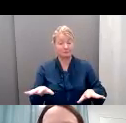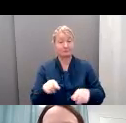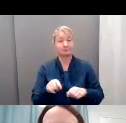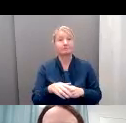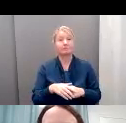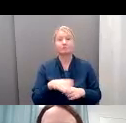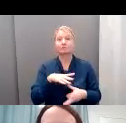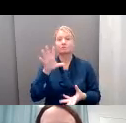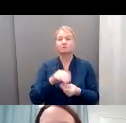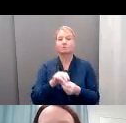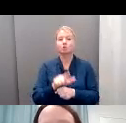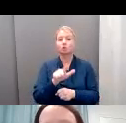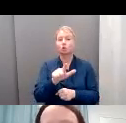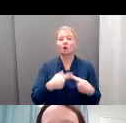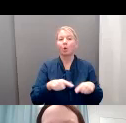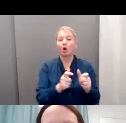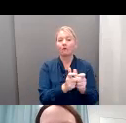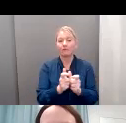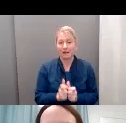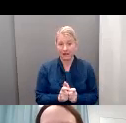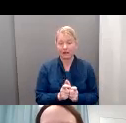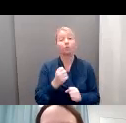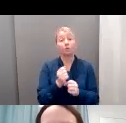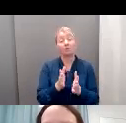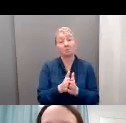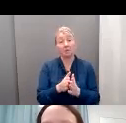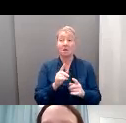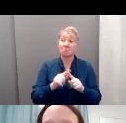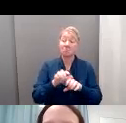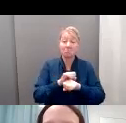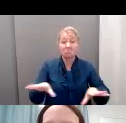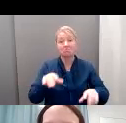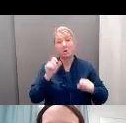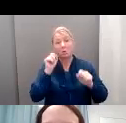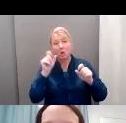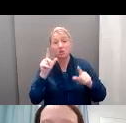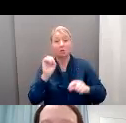17 lokalföreningar och jobbar med just sexuell upplysning på olika sätt över hela Sverige.